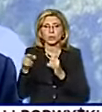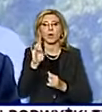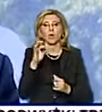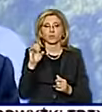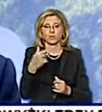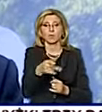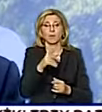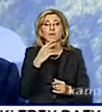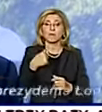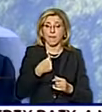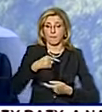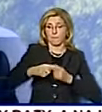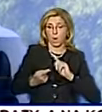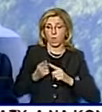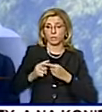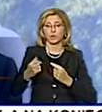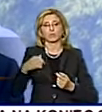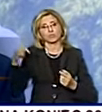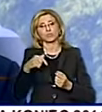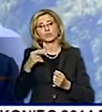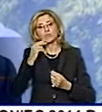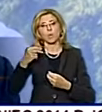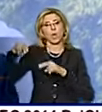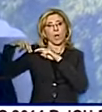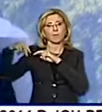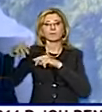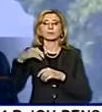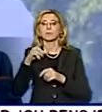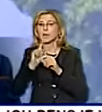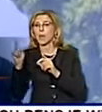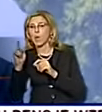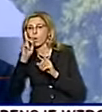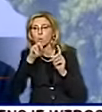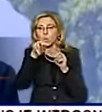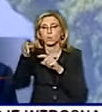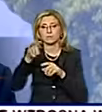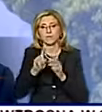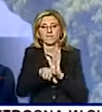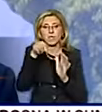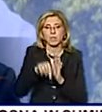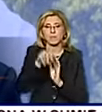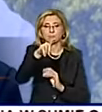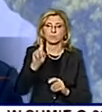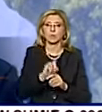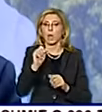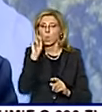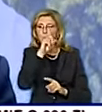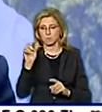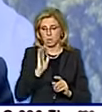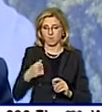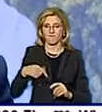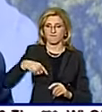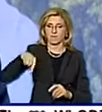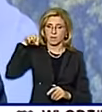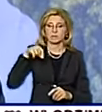jako politycy wrócić z powrotem do wyborców, do elektorat, który nas wybrali